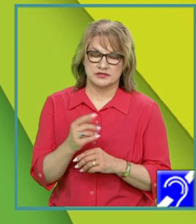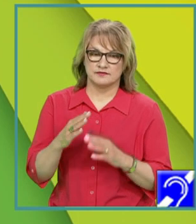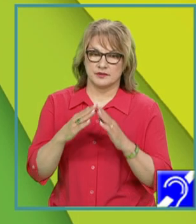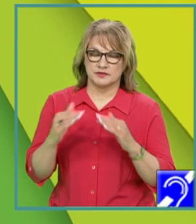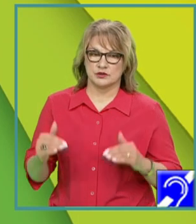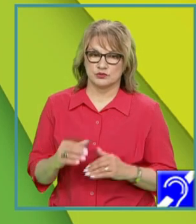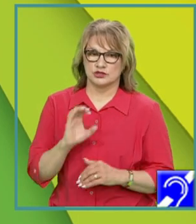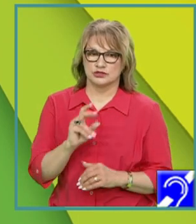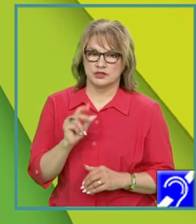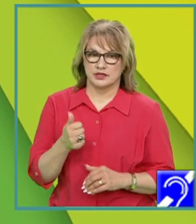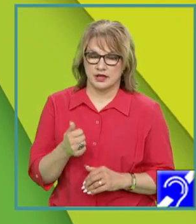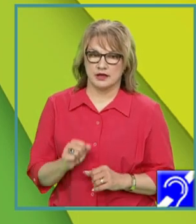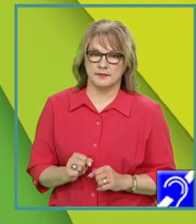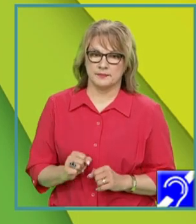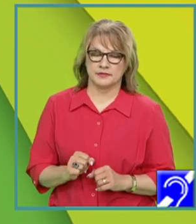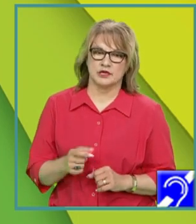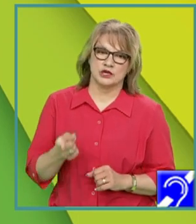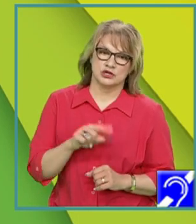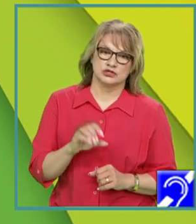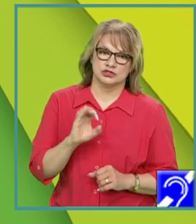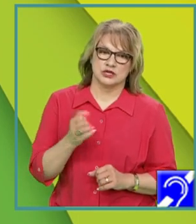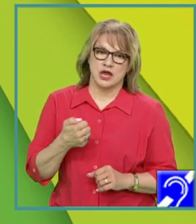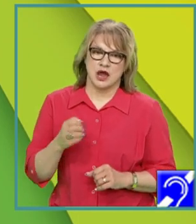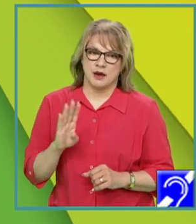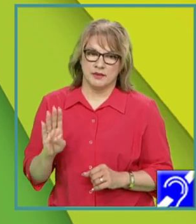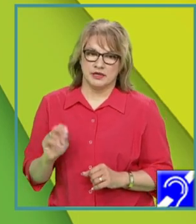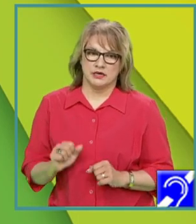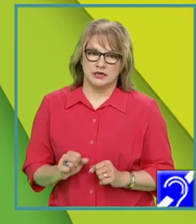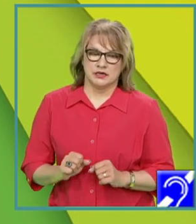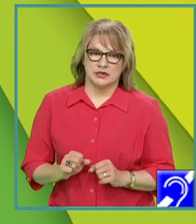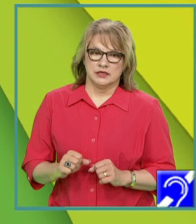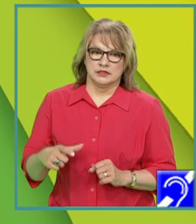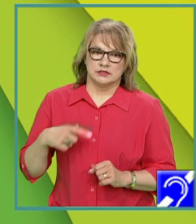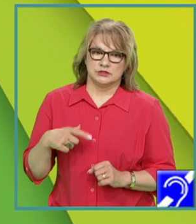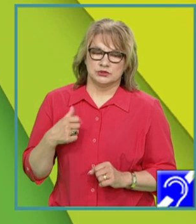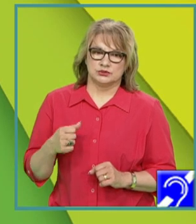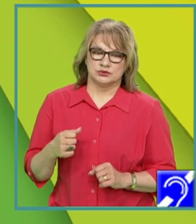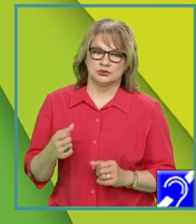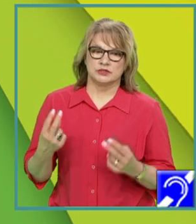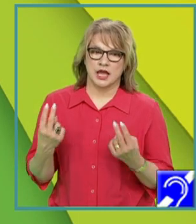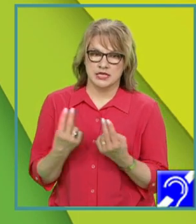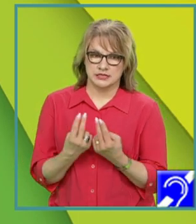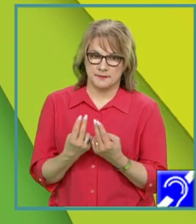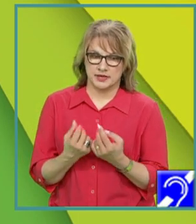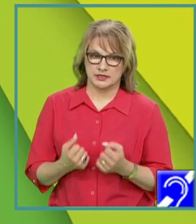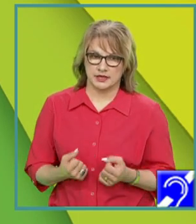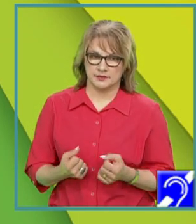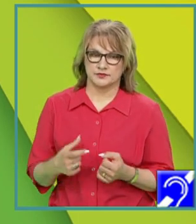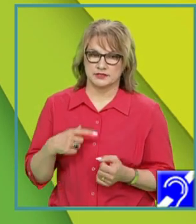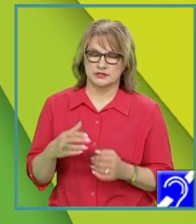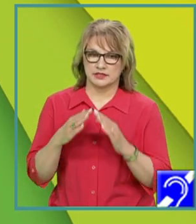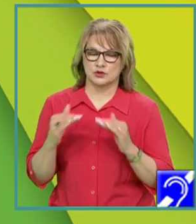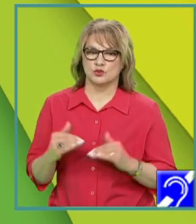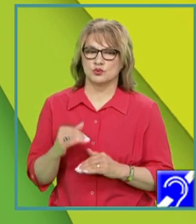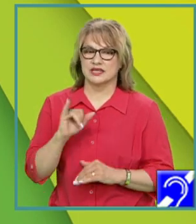c d a b și c ab sunt asemenea sunt triunghiuri